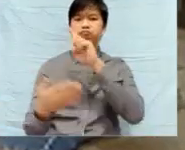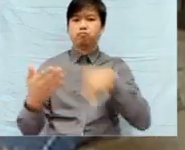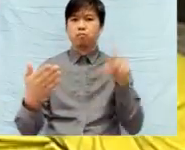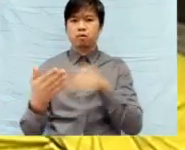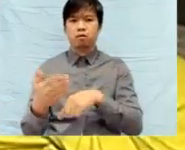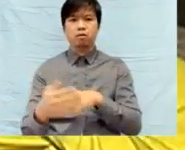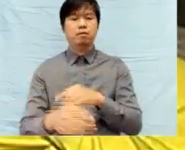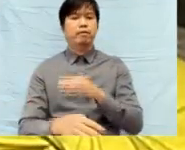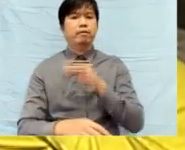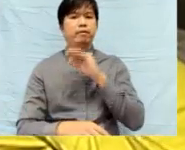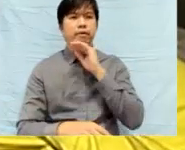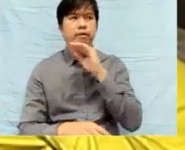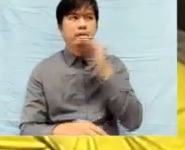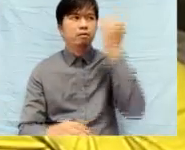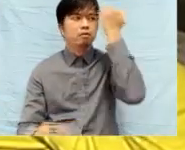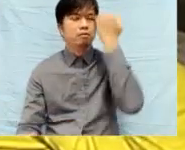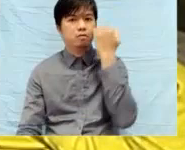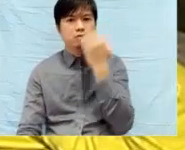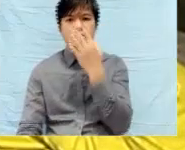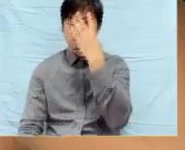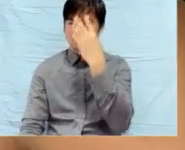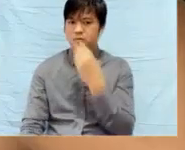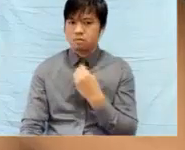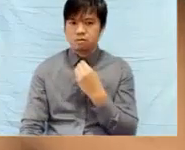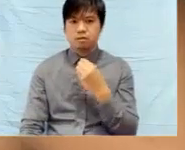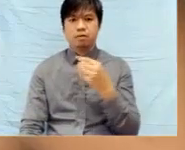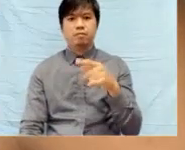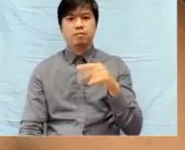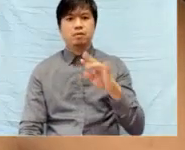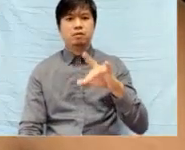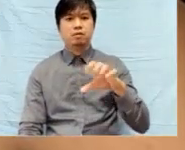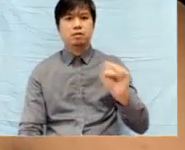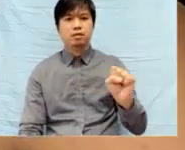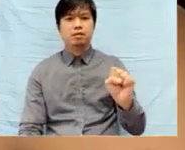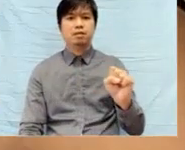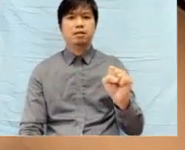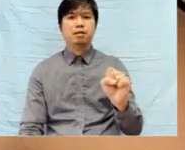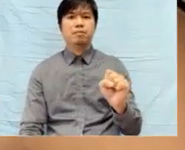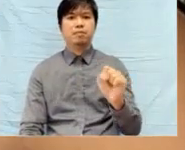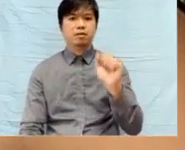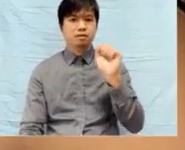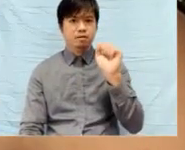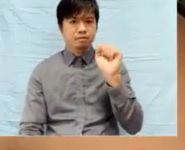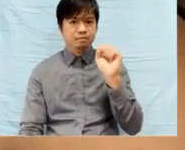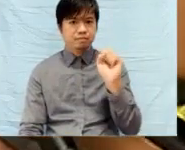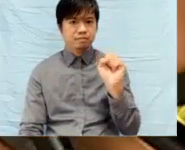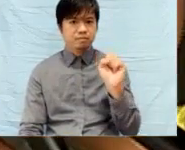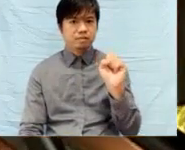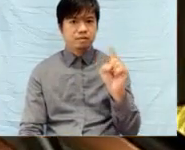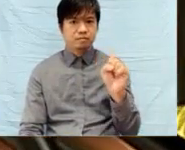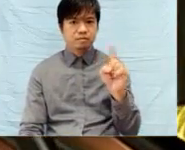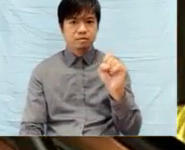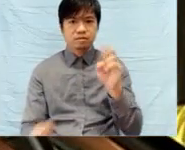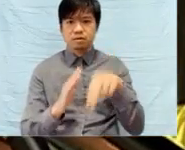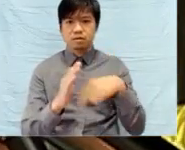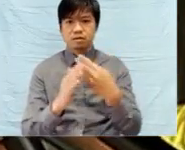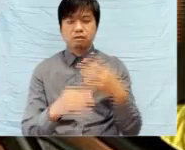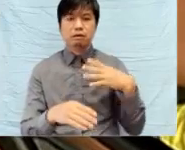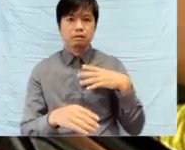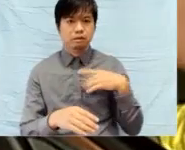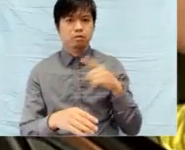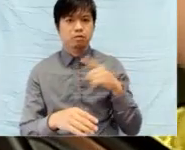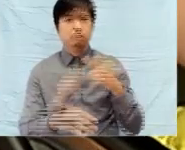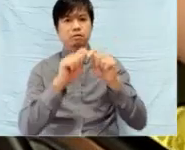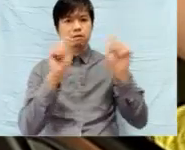ang inabot ni Princess na 11 oras naghintay sa labas ng Terminal 3. Super worse. Pagod na kami. Actually,